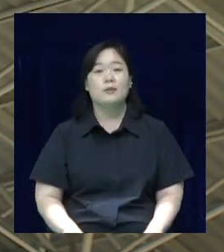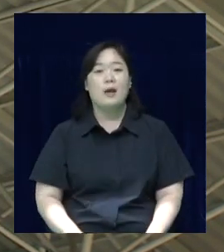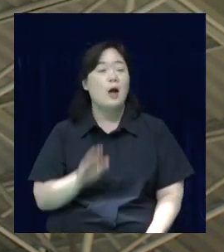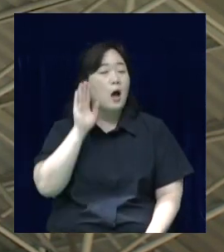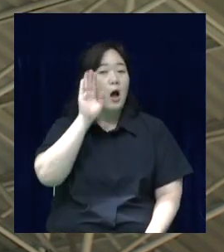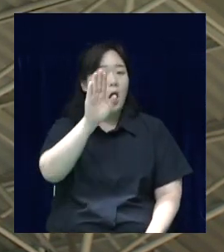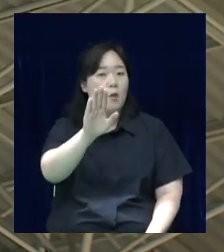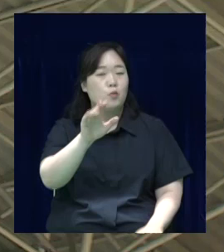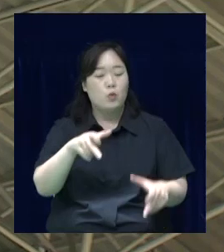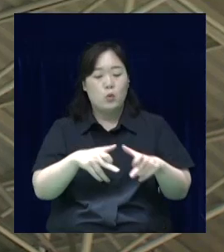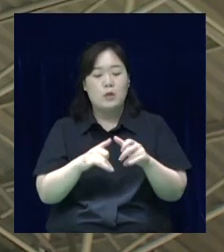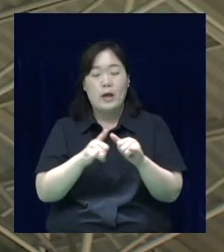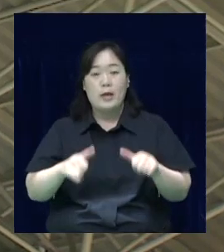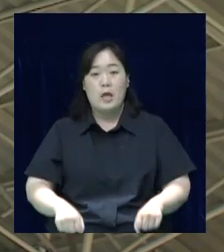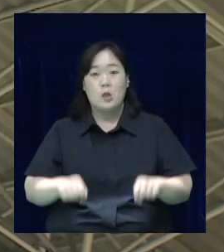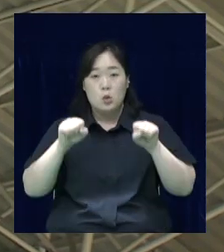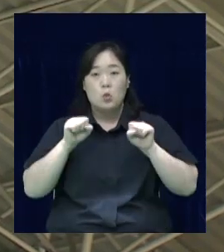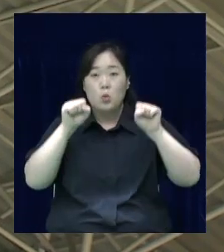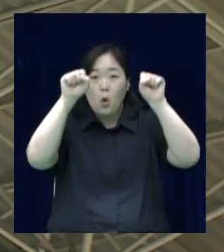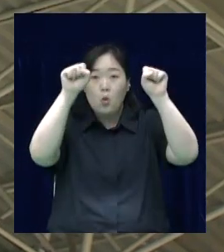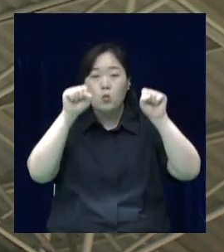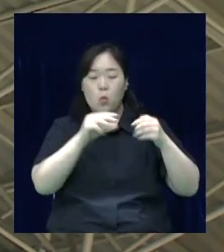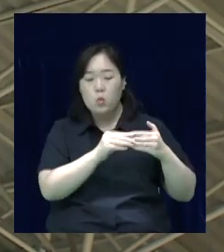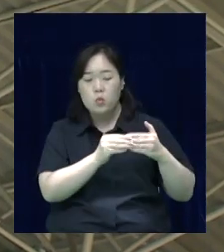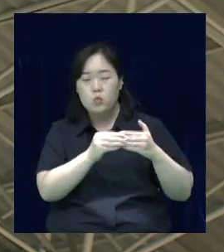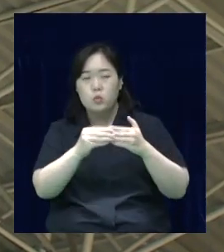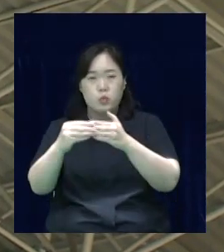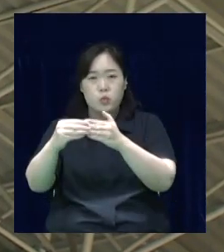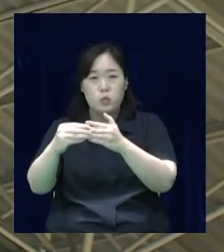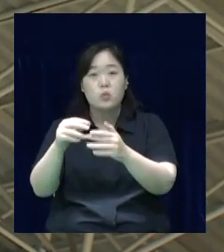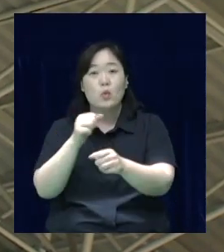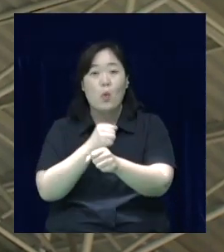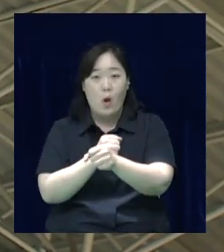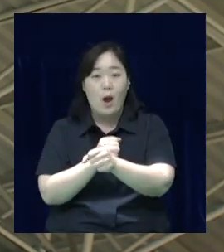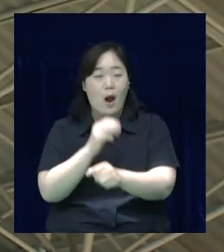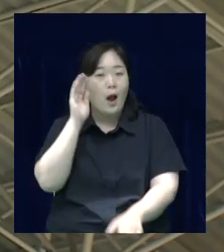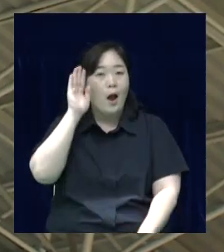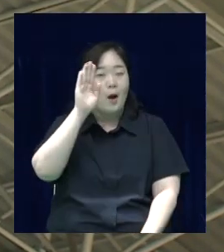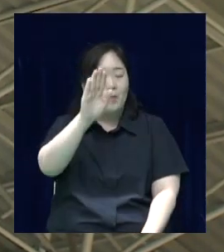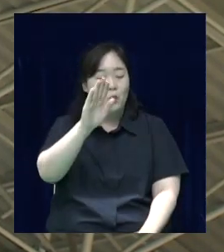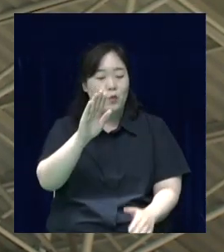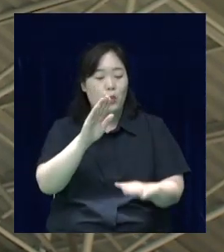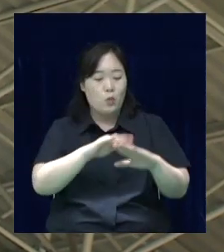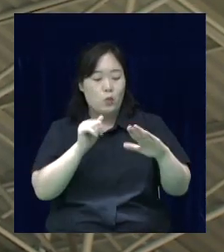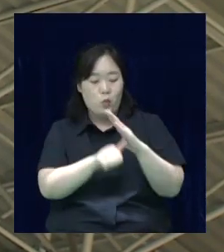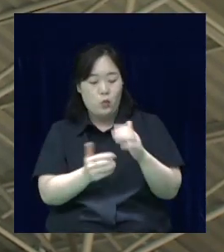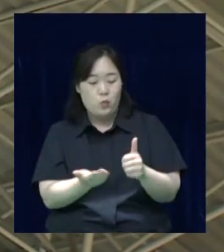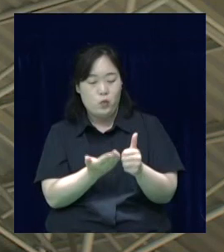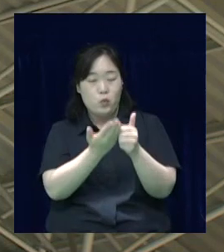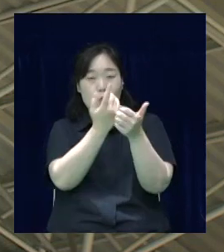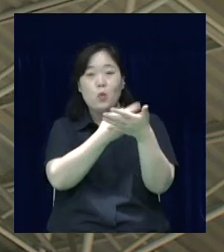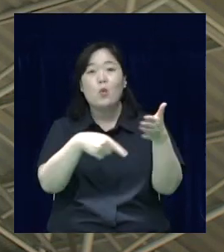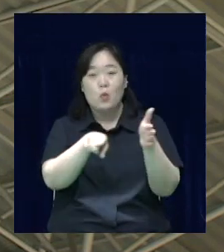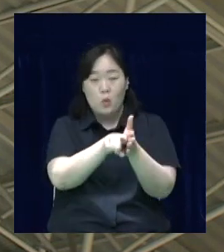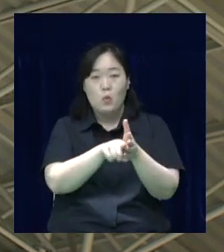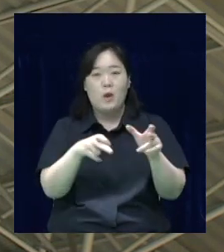이끌고 갈 어쨌든 그 후 저 앞으로의 어떤 선수들을 육성하는 차원에서 네.